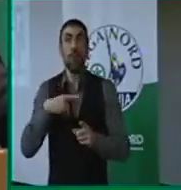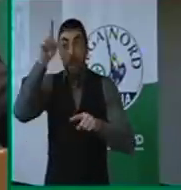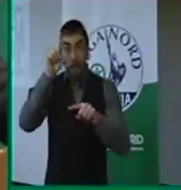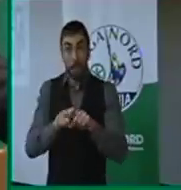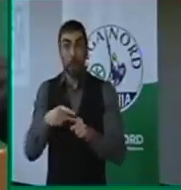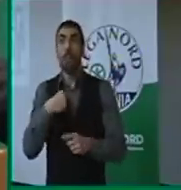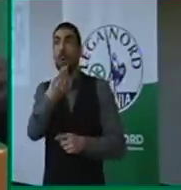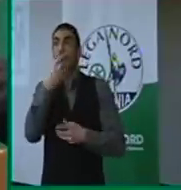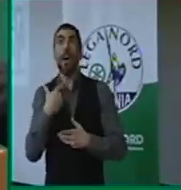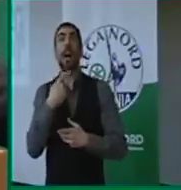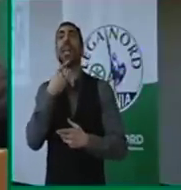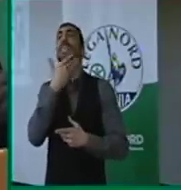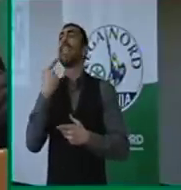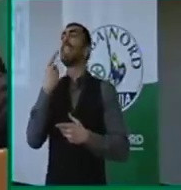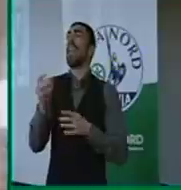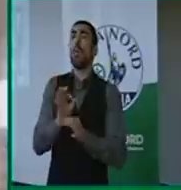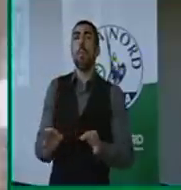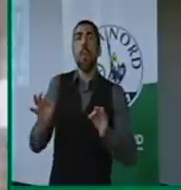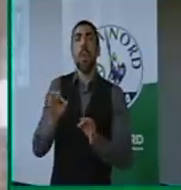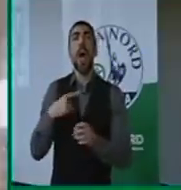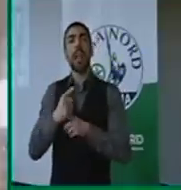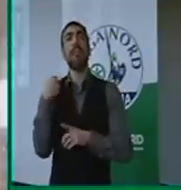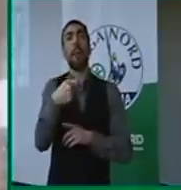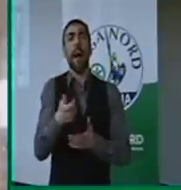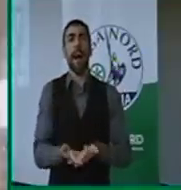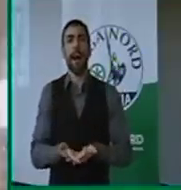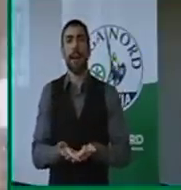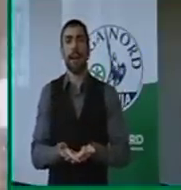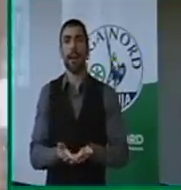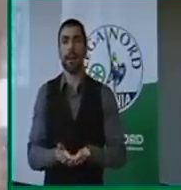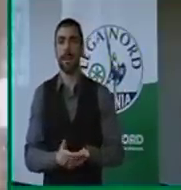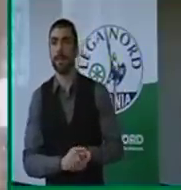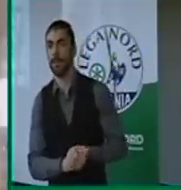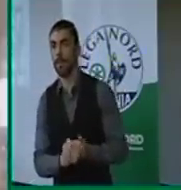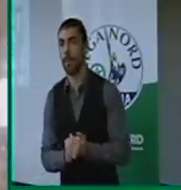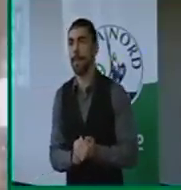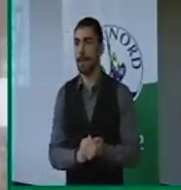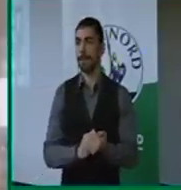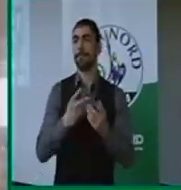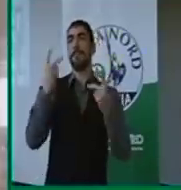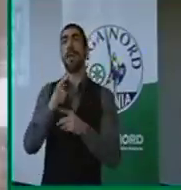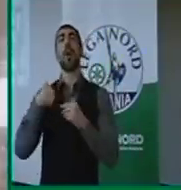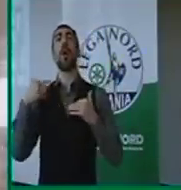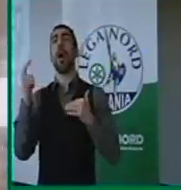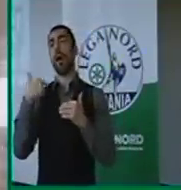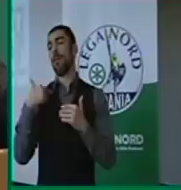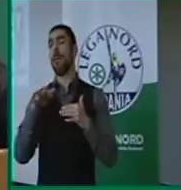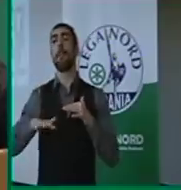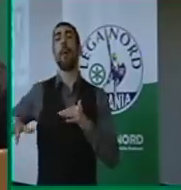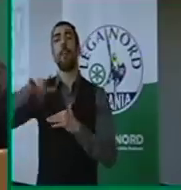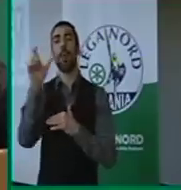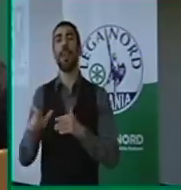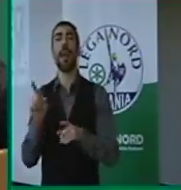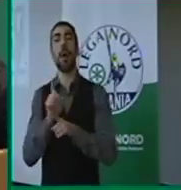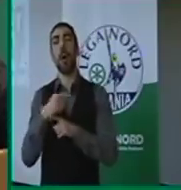pagare senza dirci nulla quando noi siamo andati in fila tutti eh perché noi siamo un popolo di gente sfaticata di